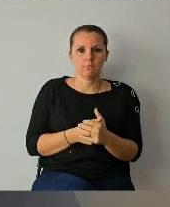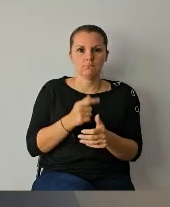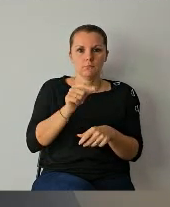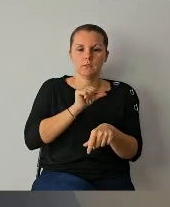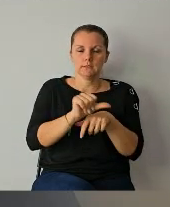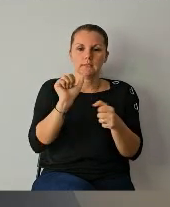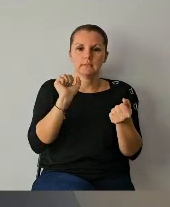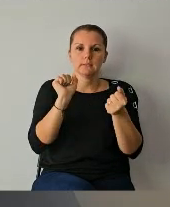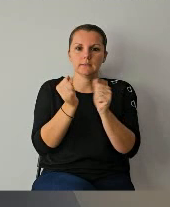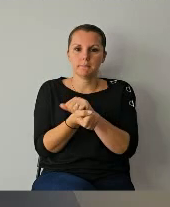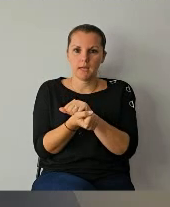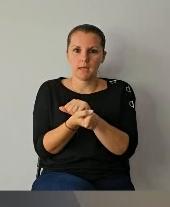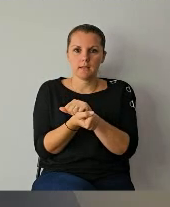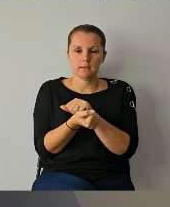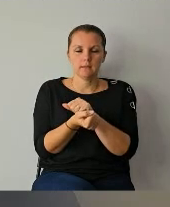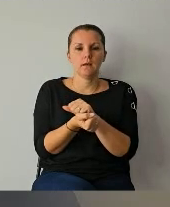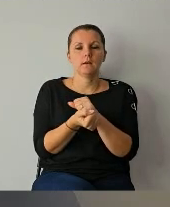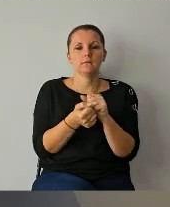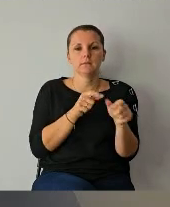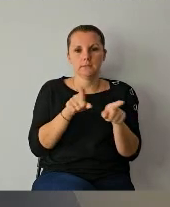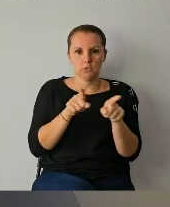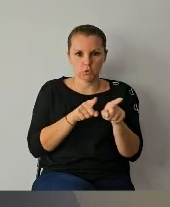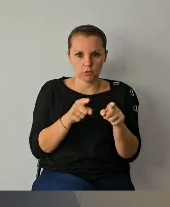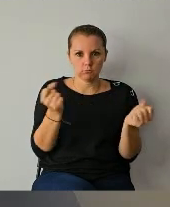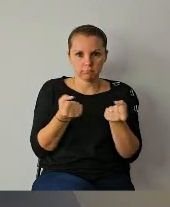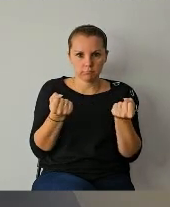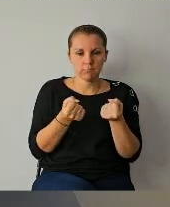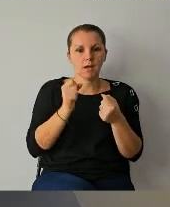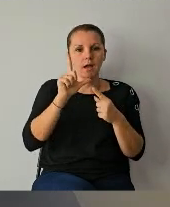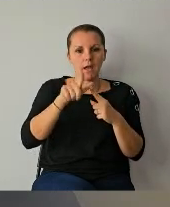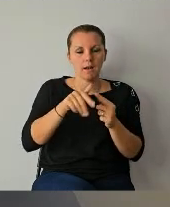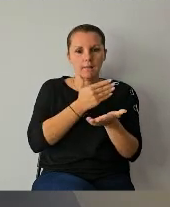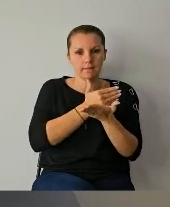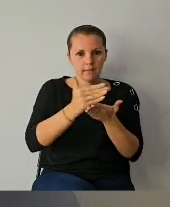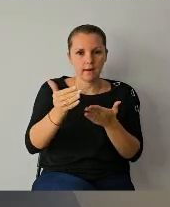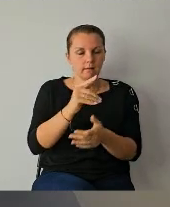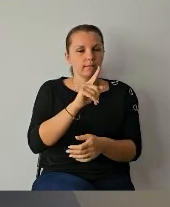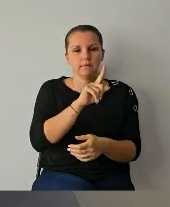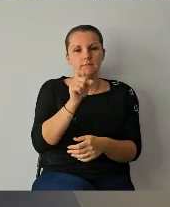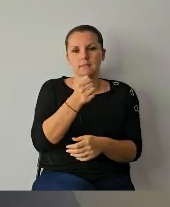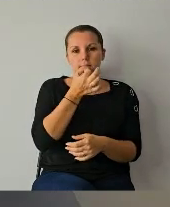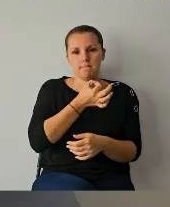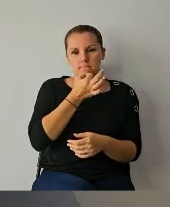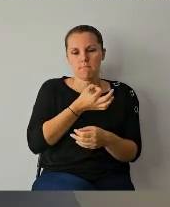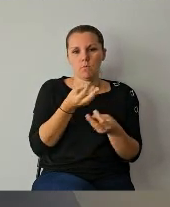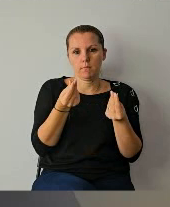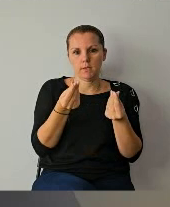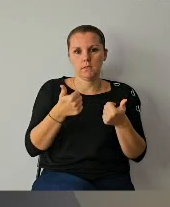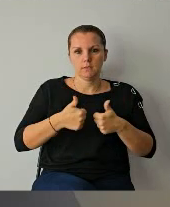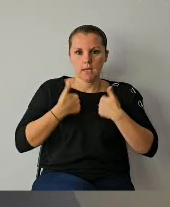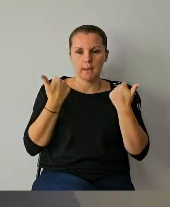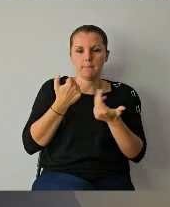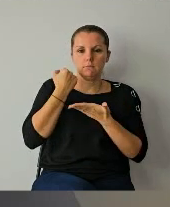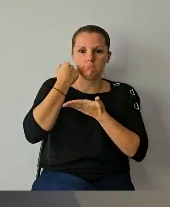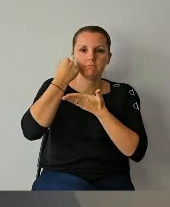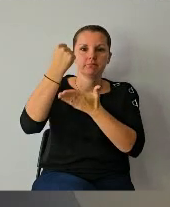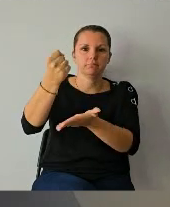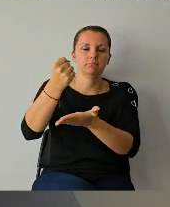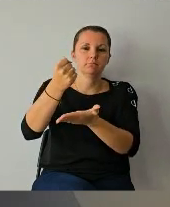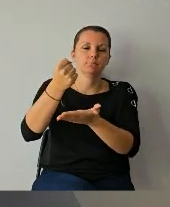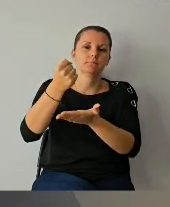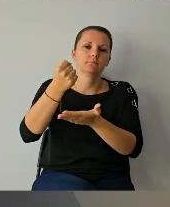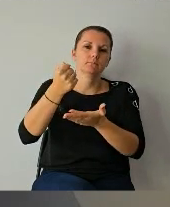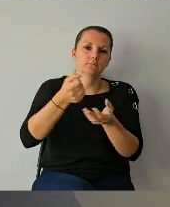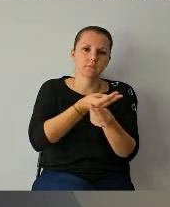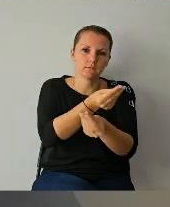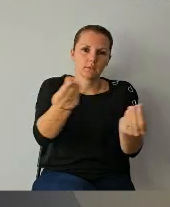zmiana w miarę znacząca. Natomiast nadal jest to zmiana za mała, żeby sfinansować wydatki